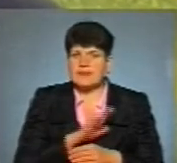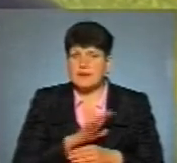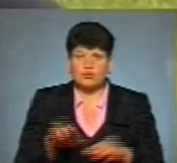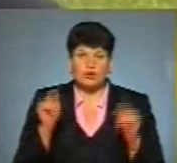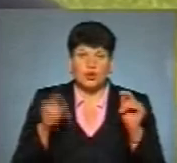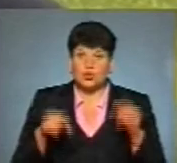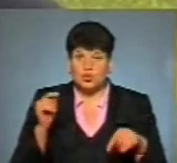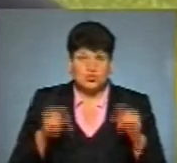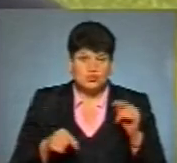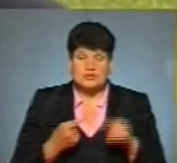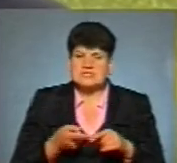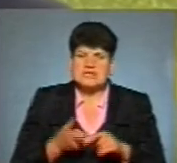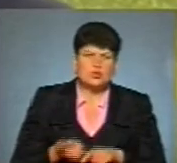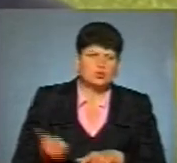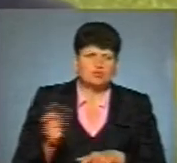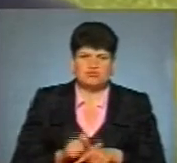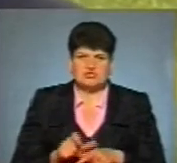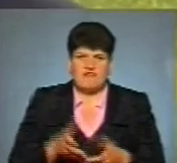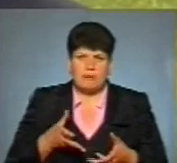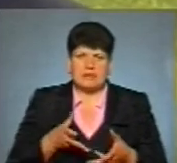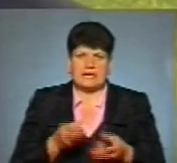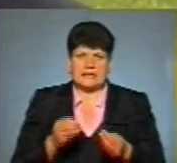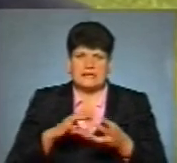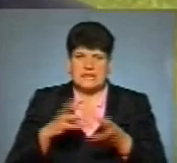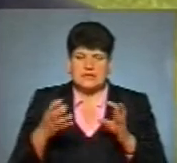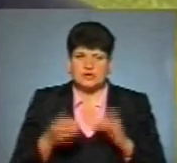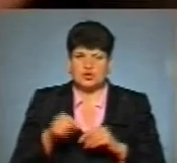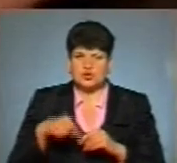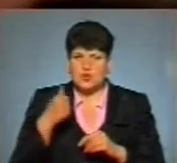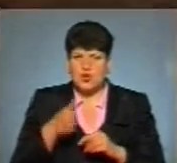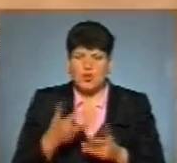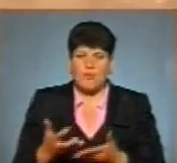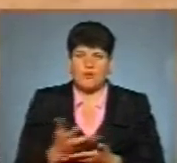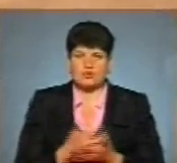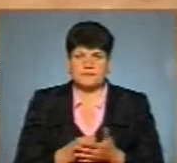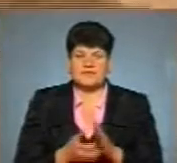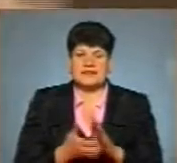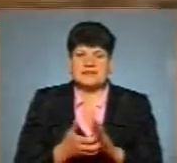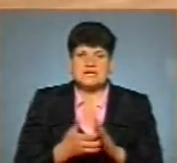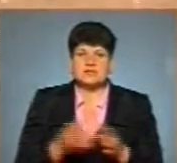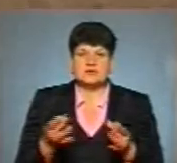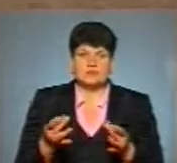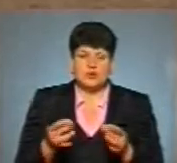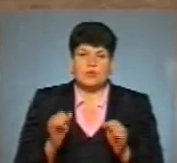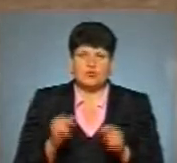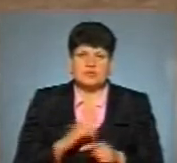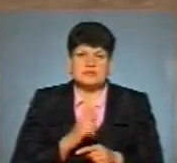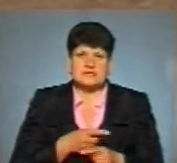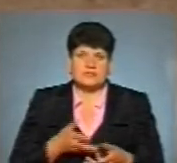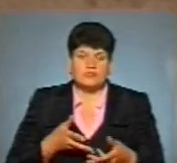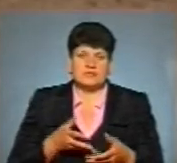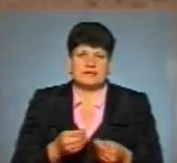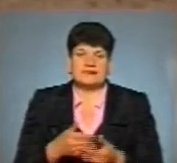це дуже вплине на результат цього року по врожаю. Нестача вологи, вона може суттєво вплинути